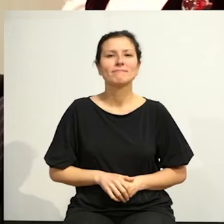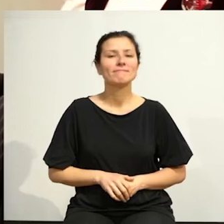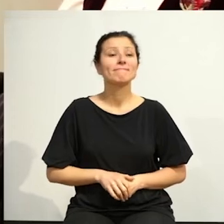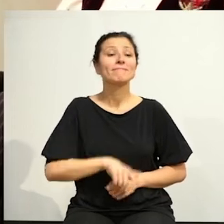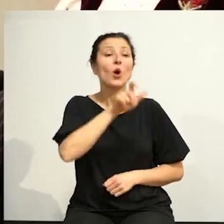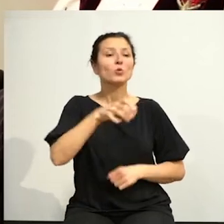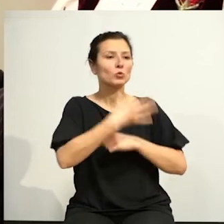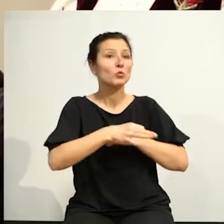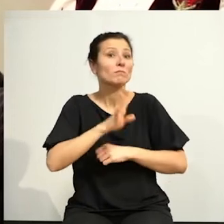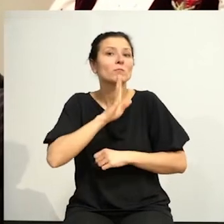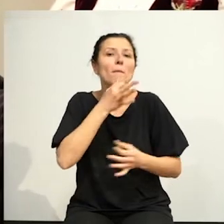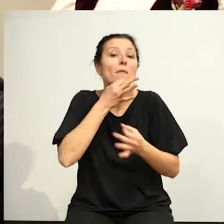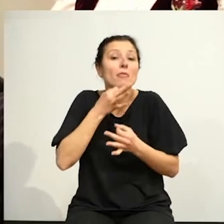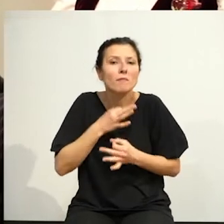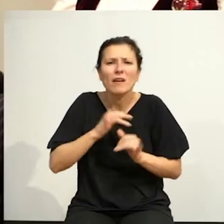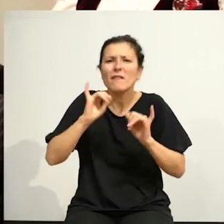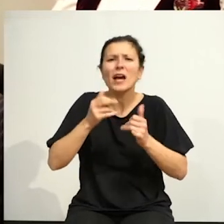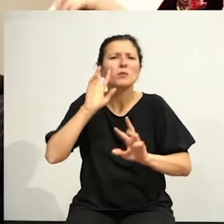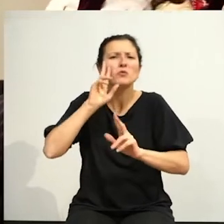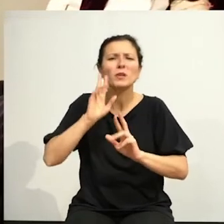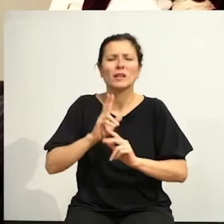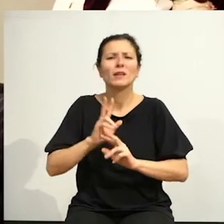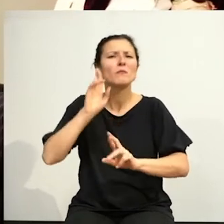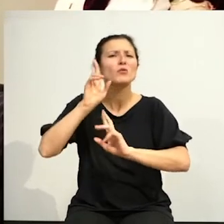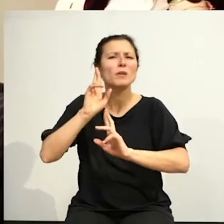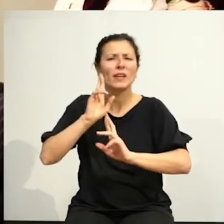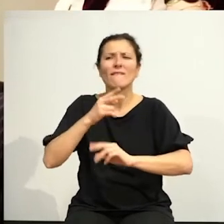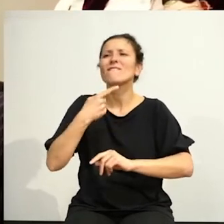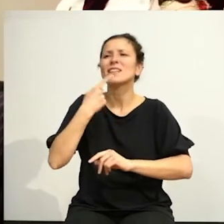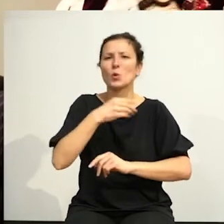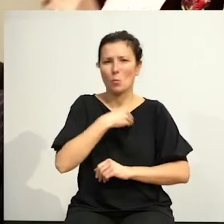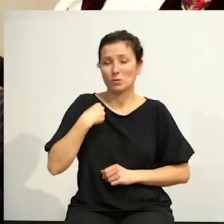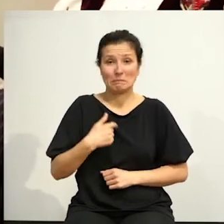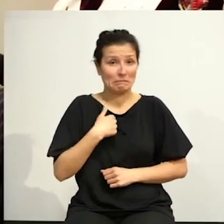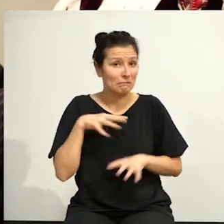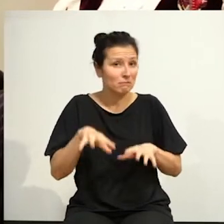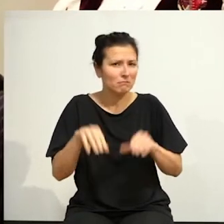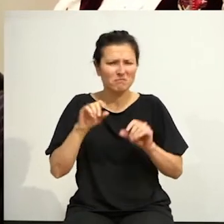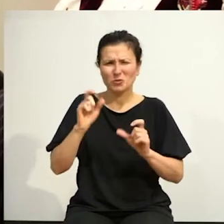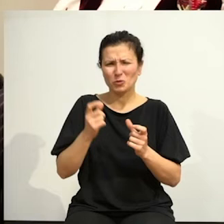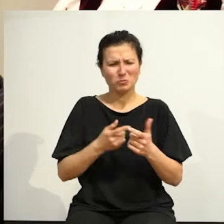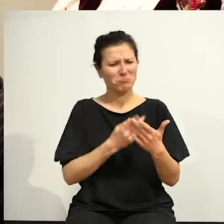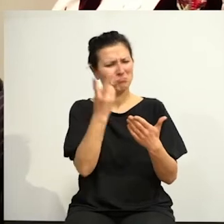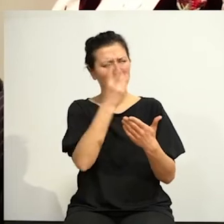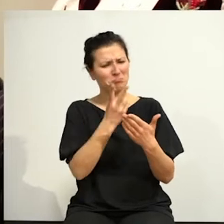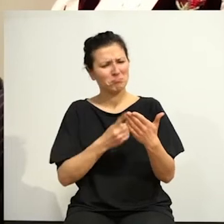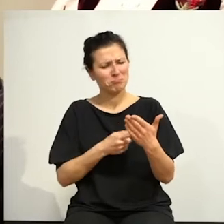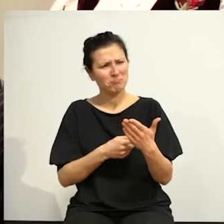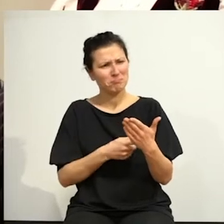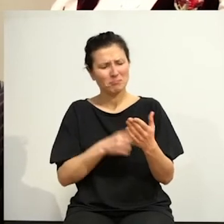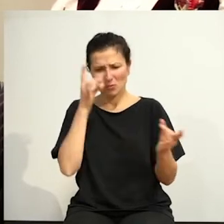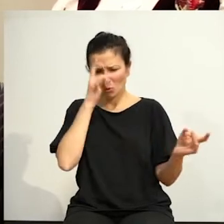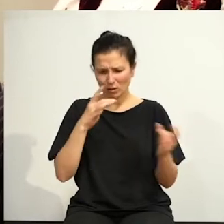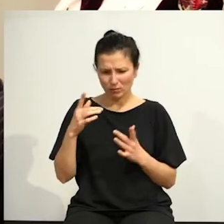studenci amerykańscy pytali mnie, jak to brzmi po polsku. No i ja tak początkowo coś tam przeczytałem, ale od razu